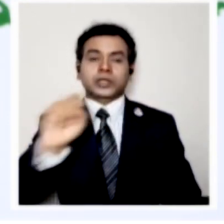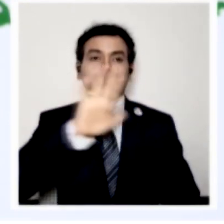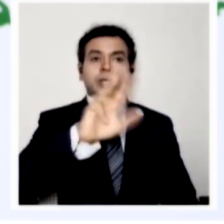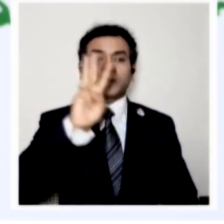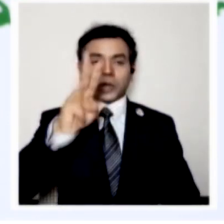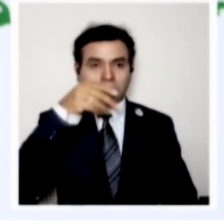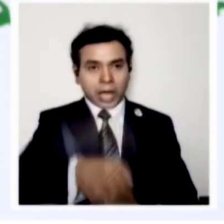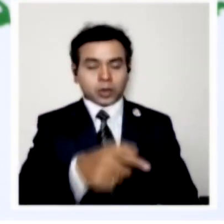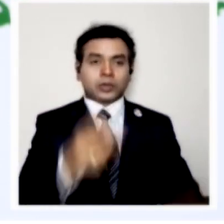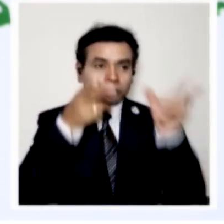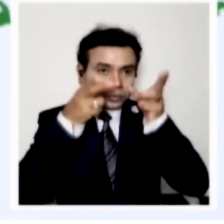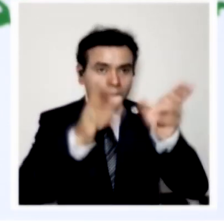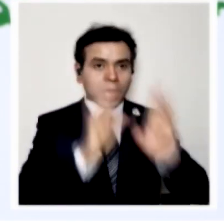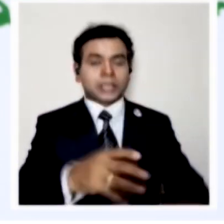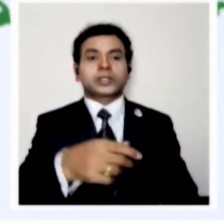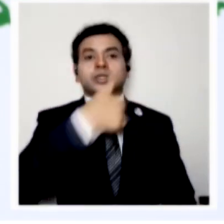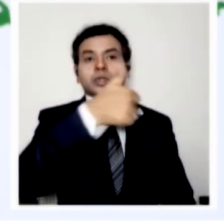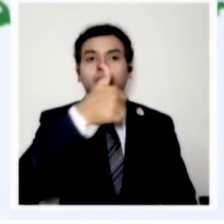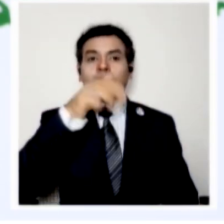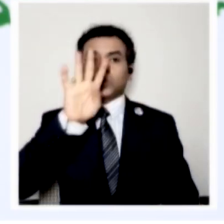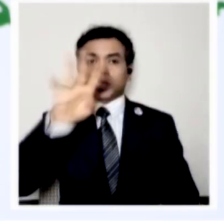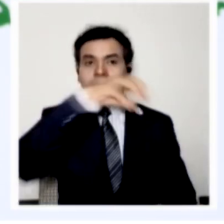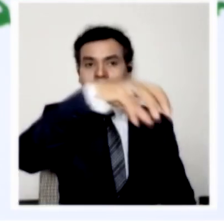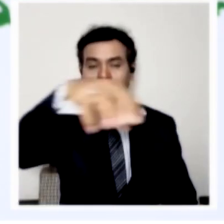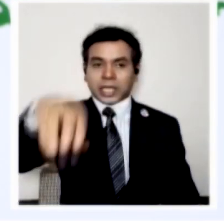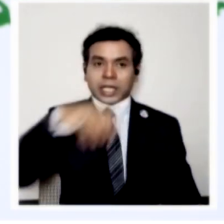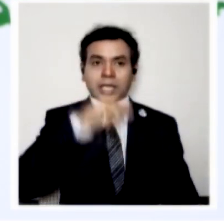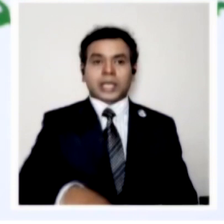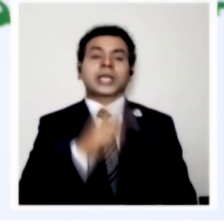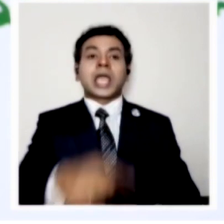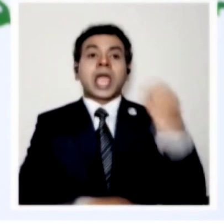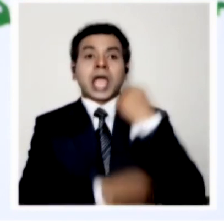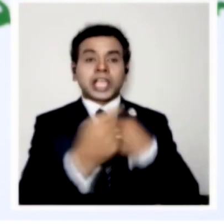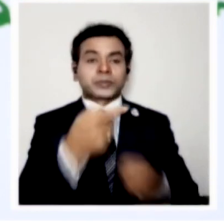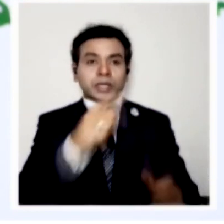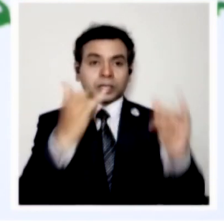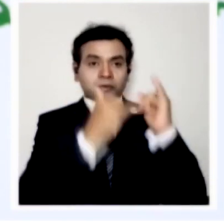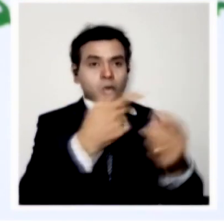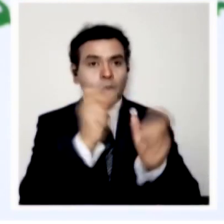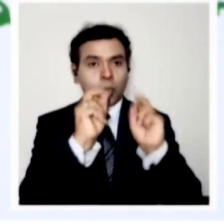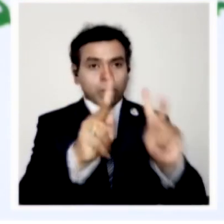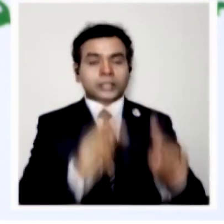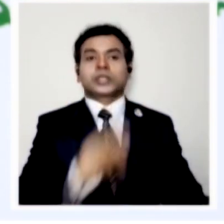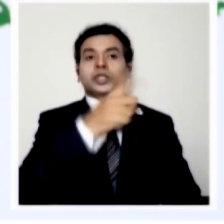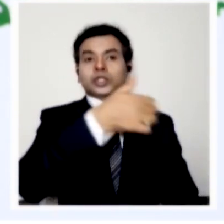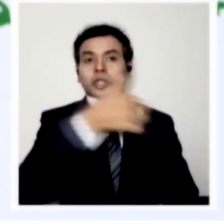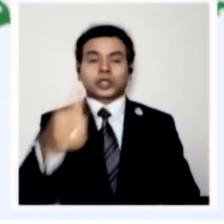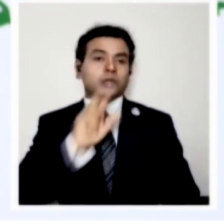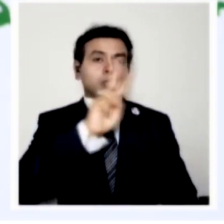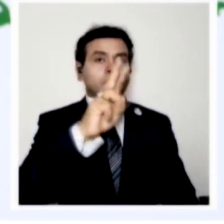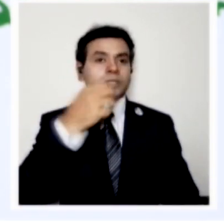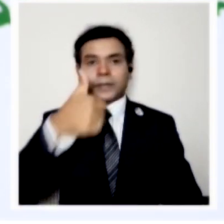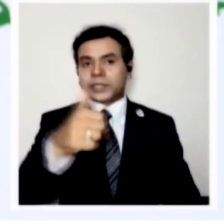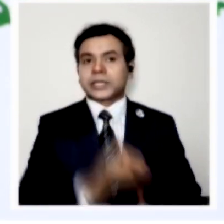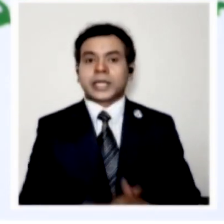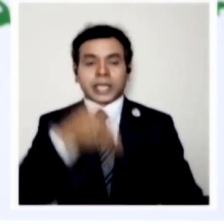2,08,346 জন। বর্তমানে কোয়ারেন্টাইনে আছেন 55,153 জন। সারা দেশে 64 জেলার সকল উপজেলা ও জেলা পর্যায়ে